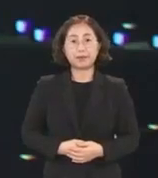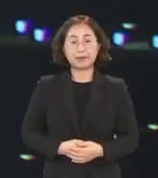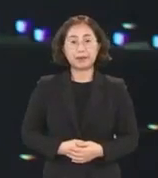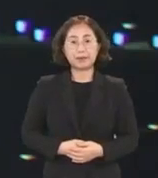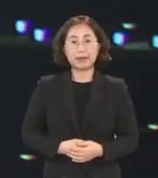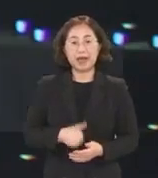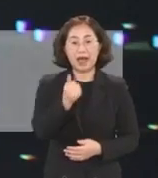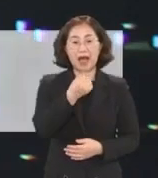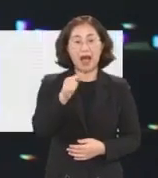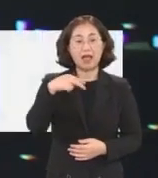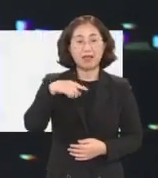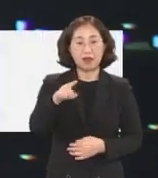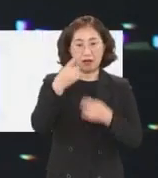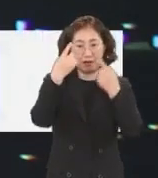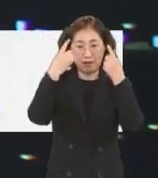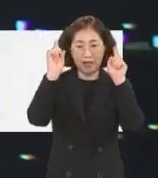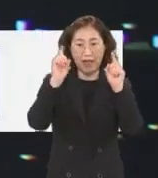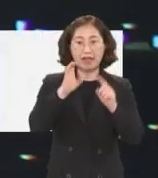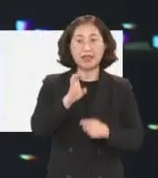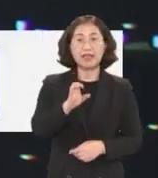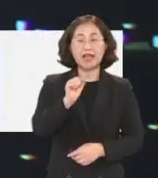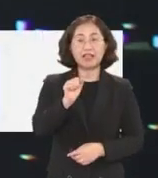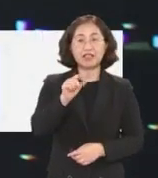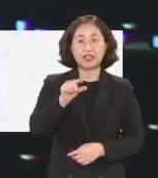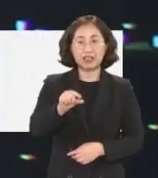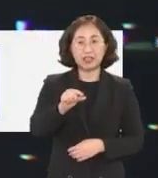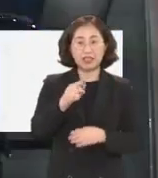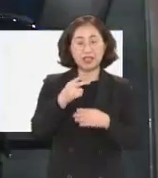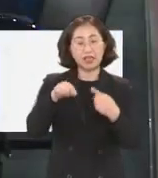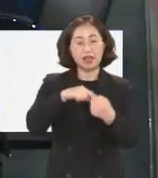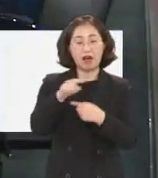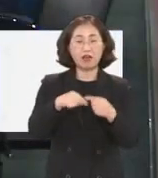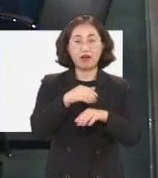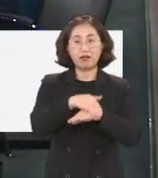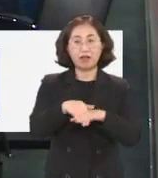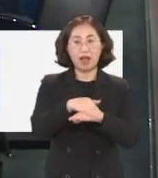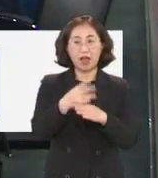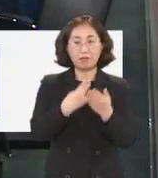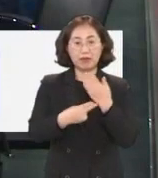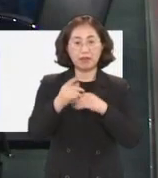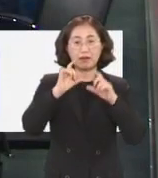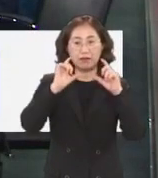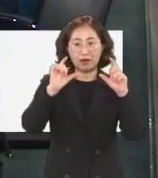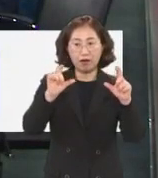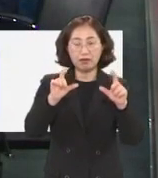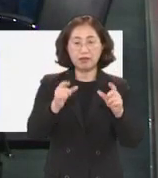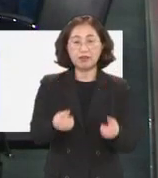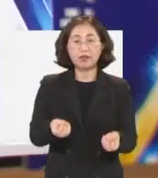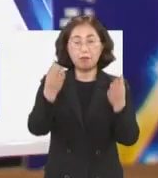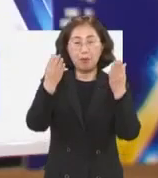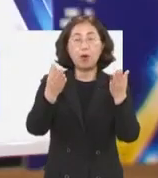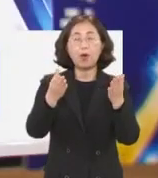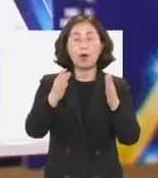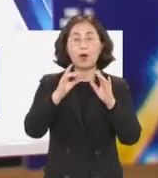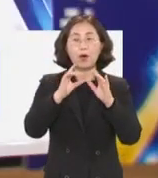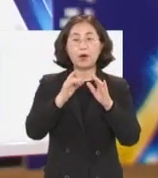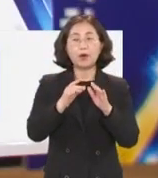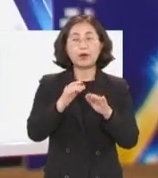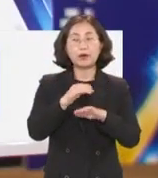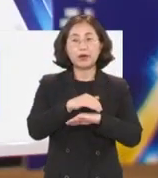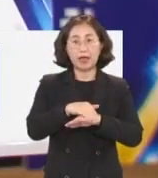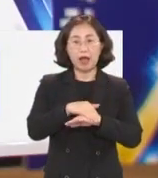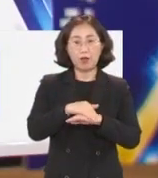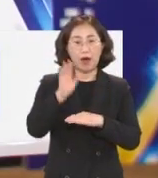한서대학교는 esg 경영전략 비전선언식을 갖고 사회적 책임을 다하는 경영 등 앞으로 추구할 대학